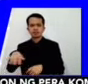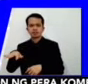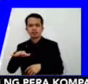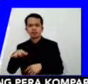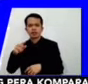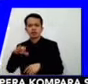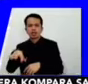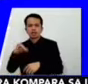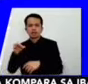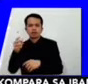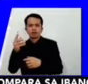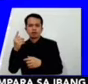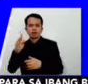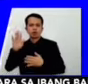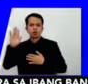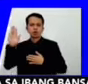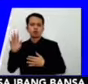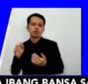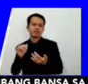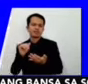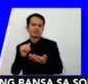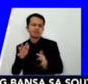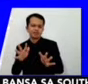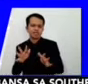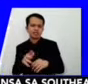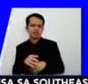ilang empleyado ng Caloocan City Hall na nakausap namin.